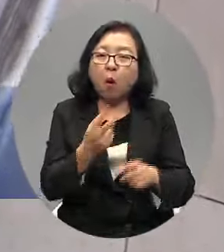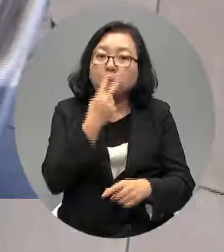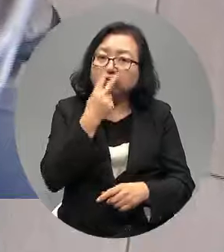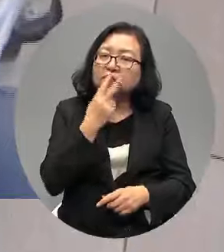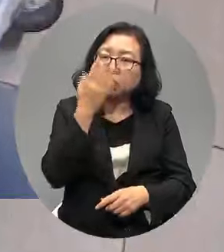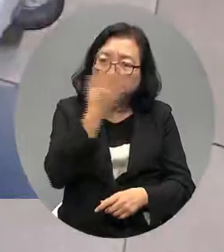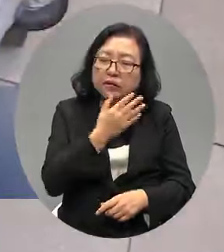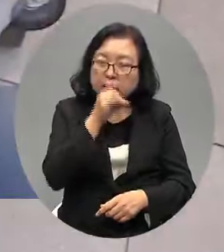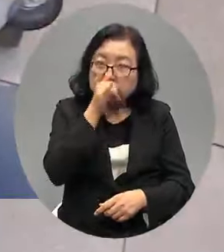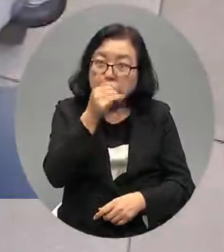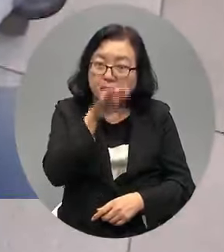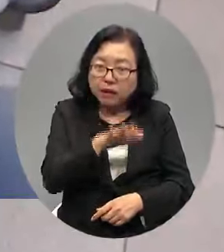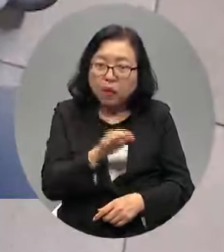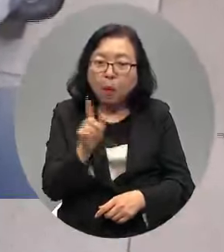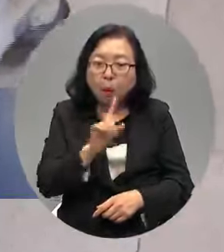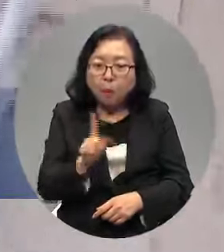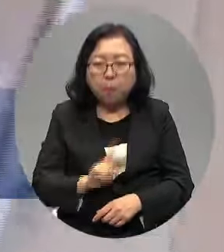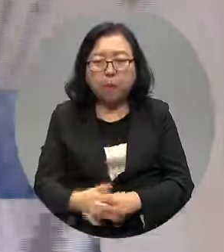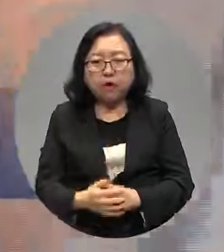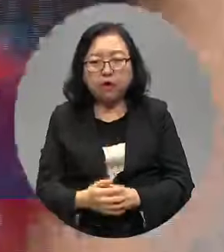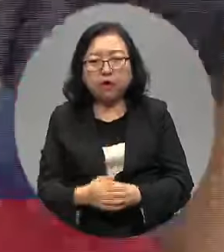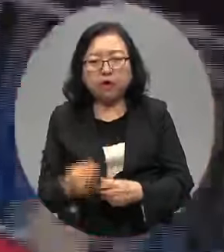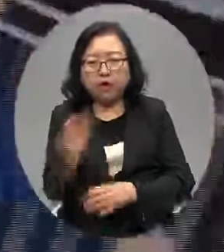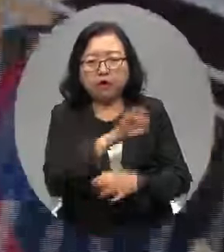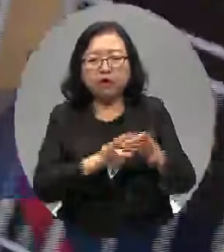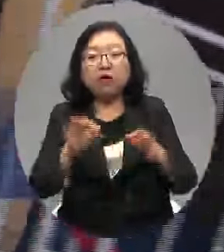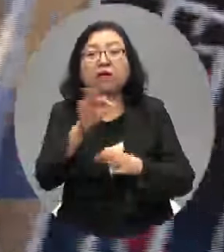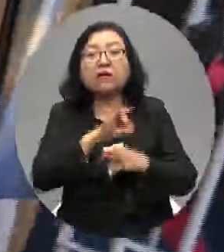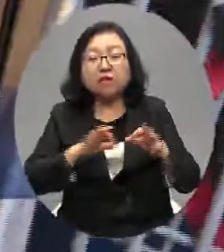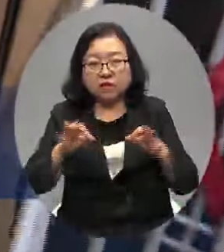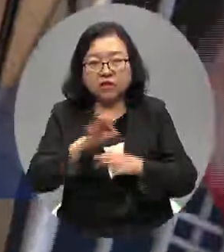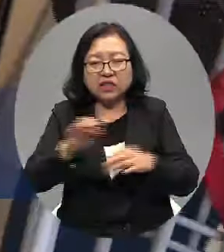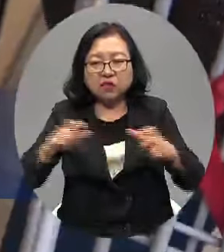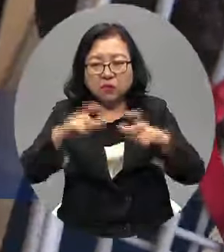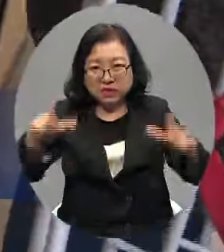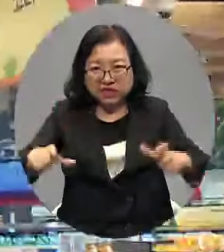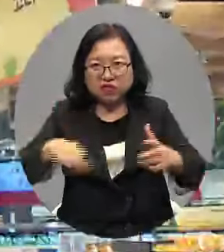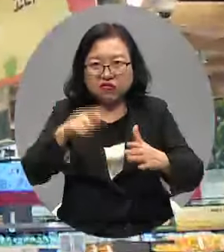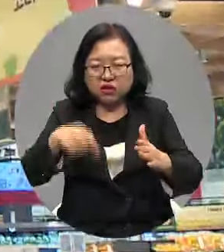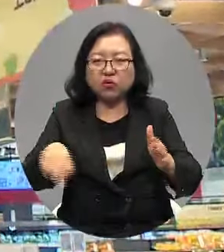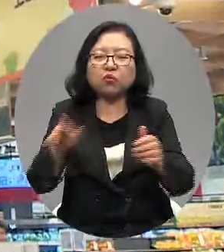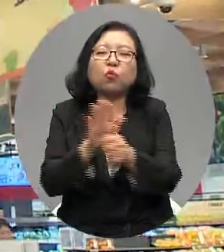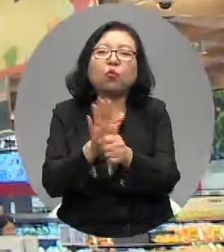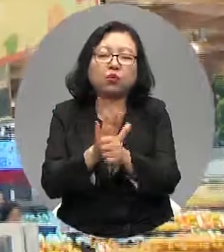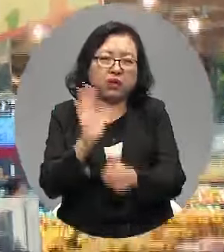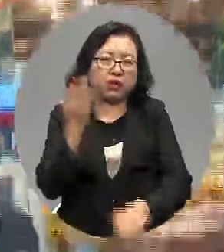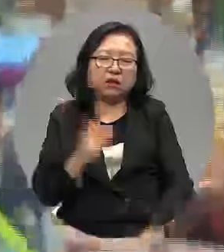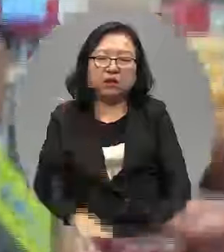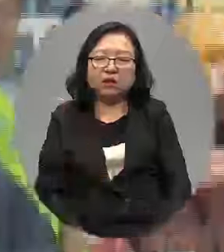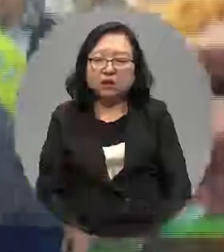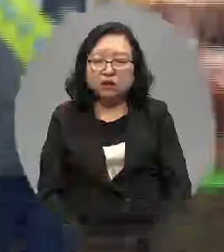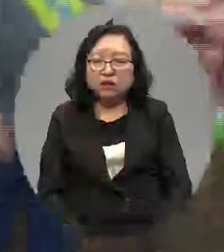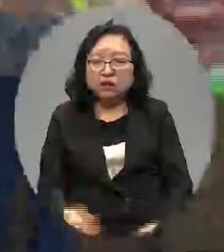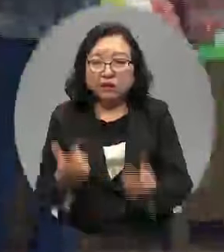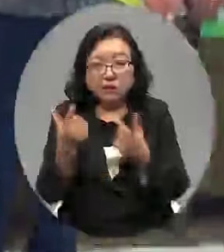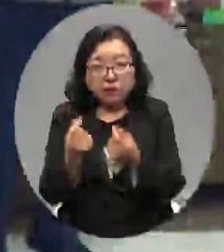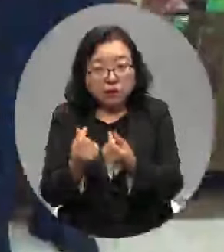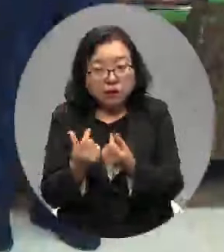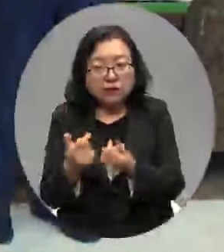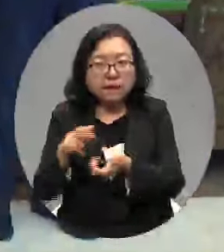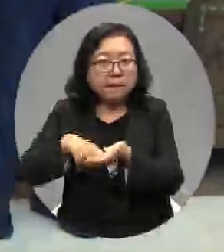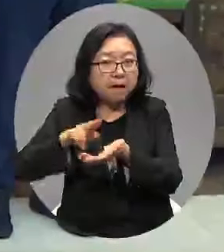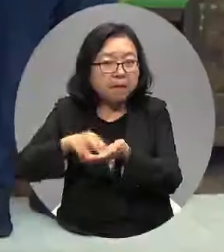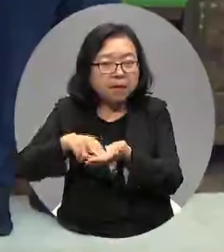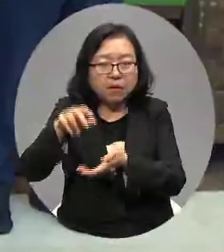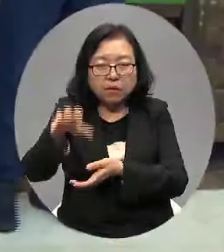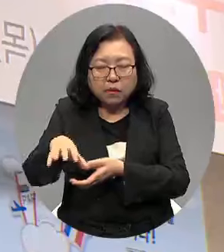그 사람들의 경제 이런 데도 도움이 될 것 같아요. 이런 로컬푸드 직매장이